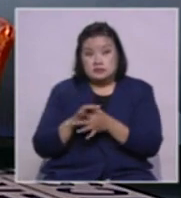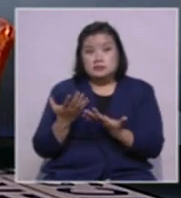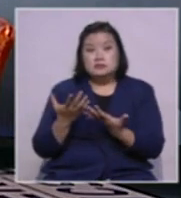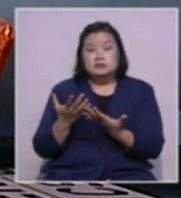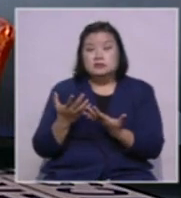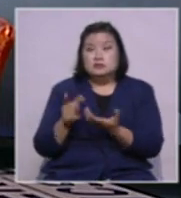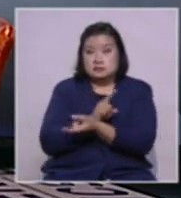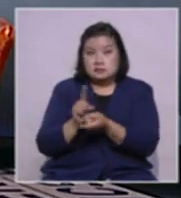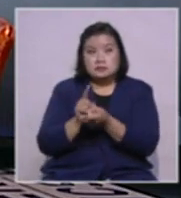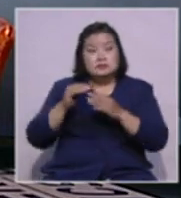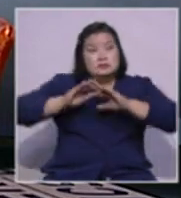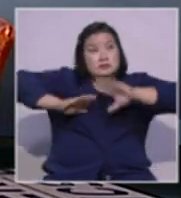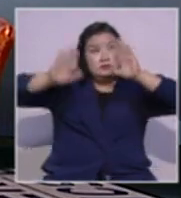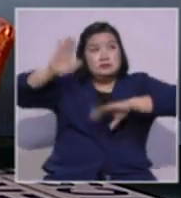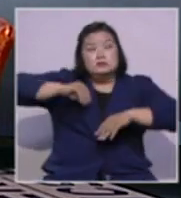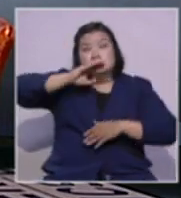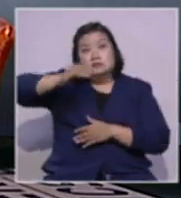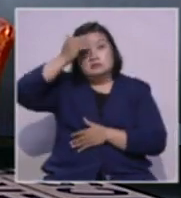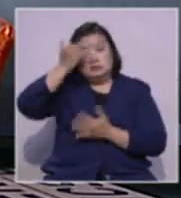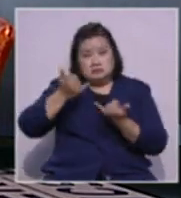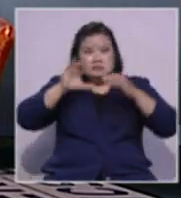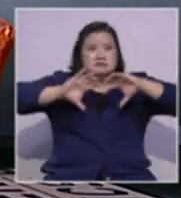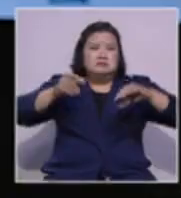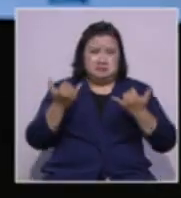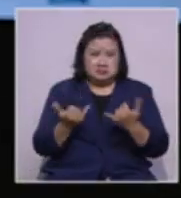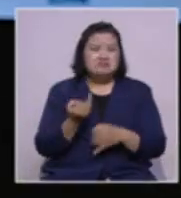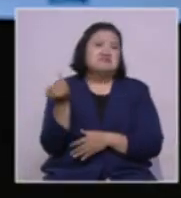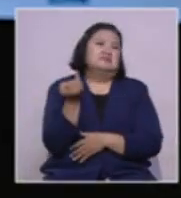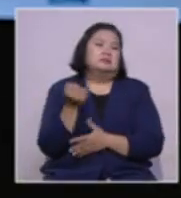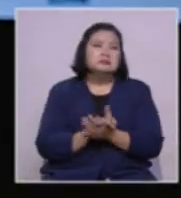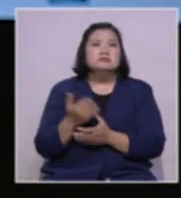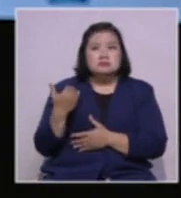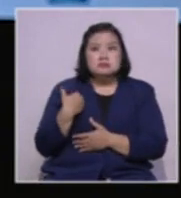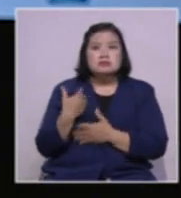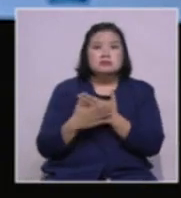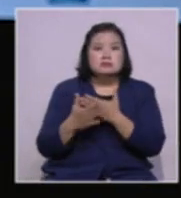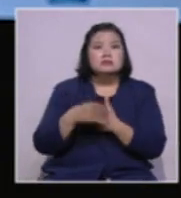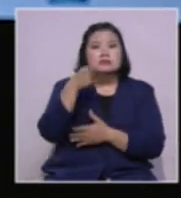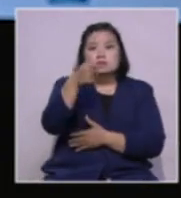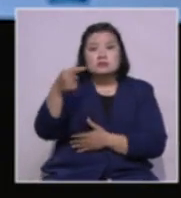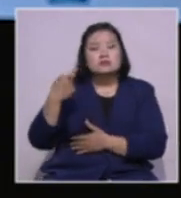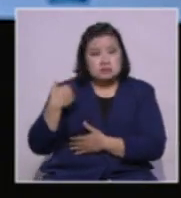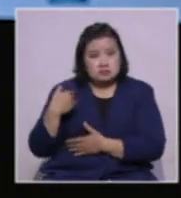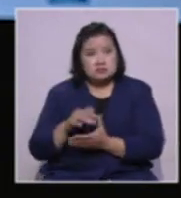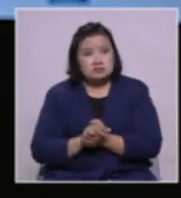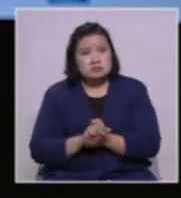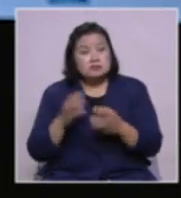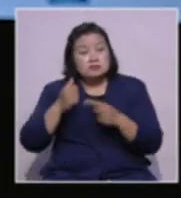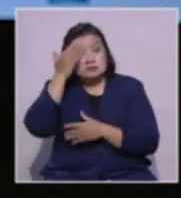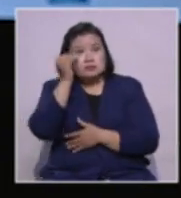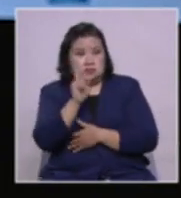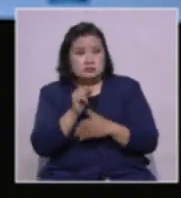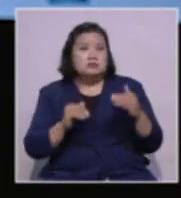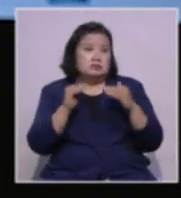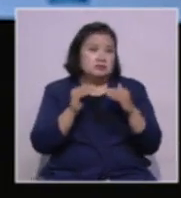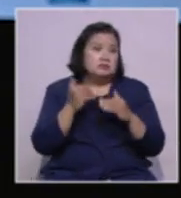ลักษณ์นะครับวิจารณ์ค่อนข้างรุนแรงนะครับเพราะฉะนั้นก็เสียงลบเยอะนะคร ับ เสียงตอบรับในเชิงบวกยังไม่ค่อยมีแต่ก็ต้องให้ความเป็นธรรมว่า